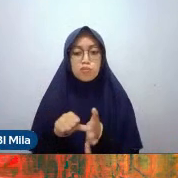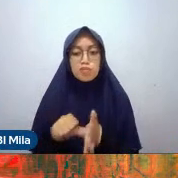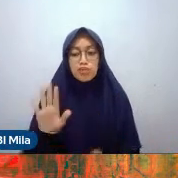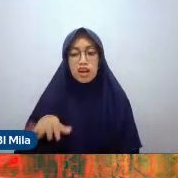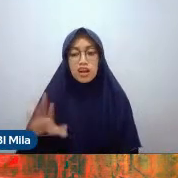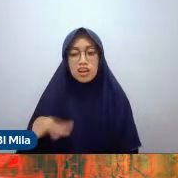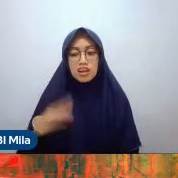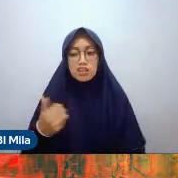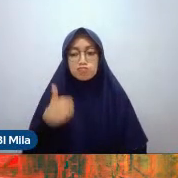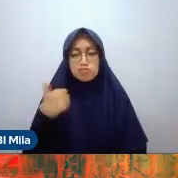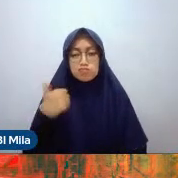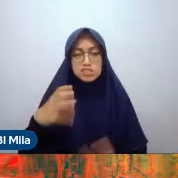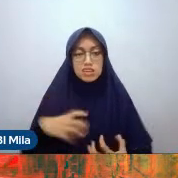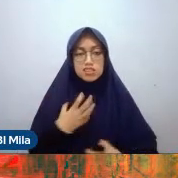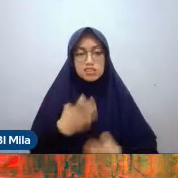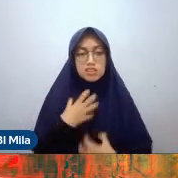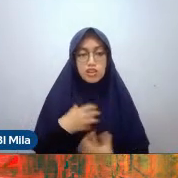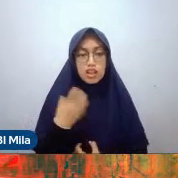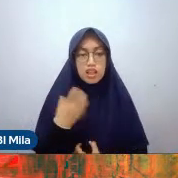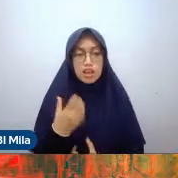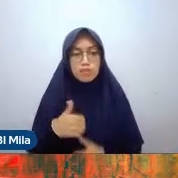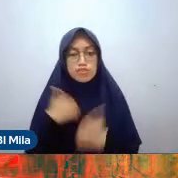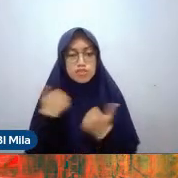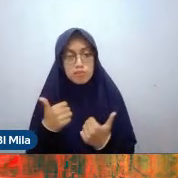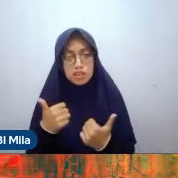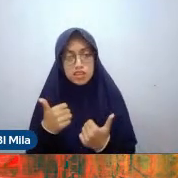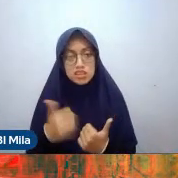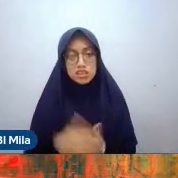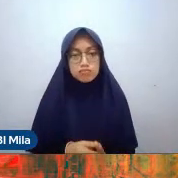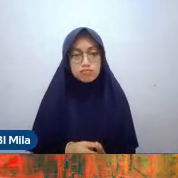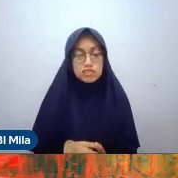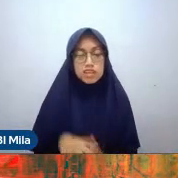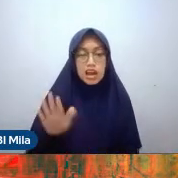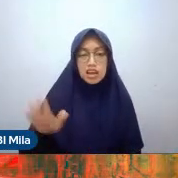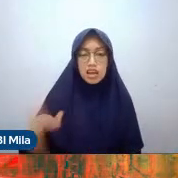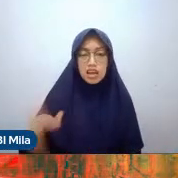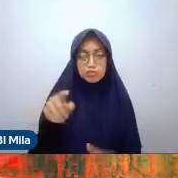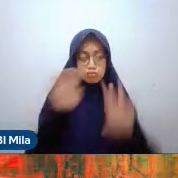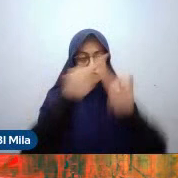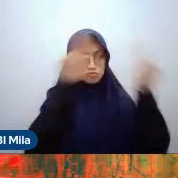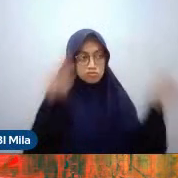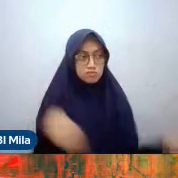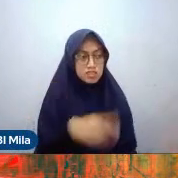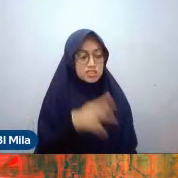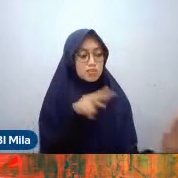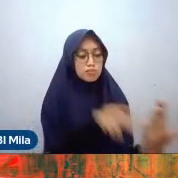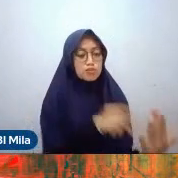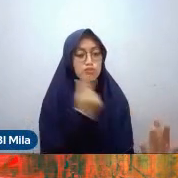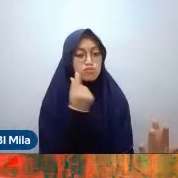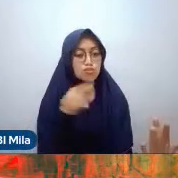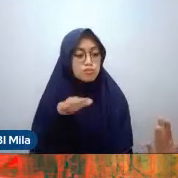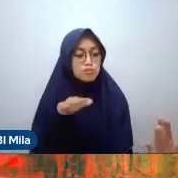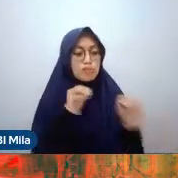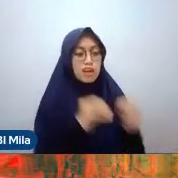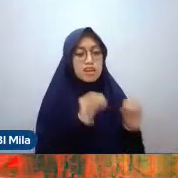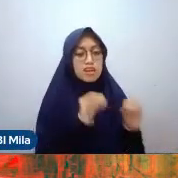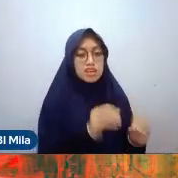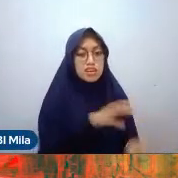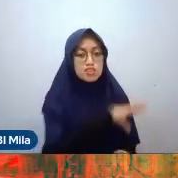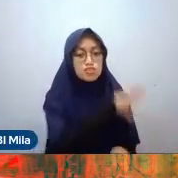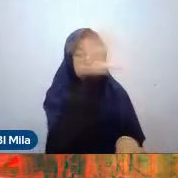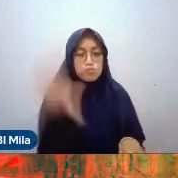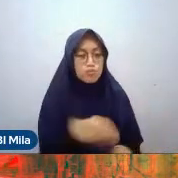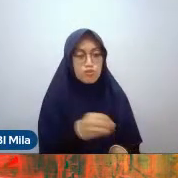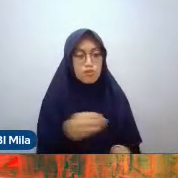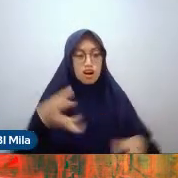mengelola emosinya dengan baik. Nah, anak adalah cermin utama yang dapat mengajarkan banyak hal kepada kita. Jadi, anak itu adalah